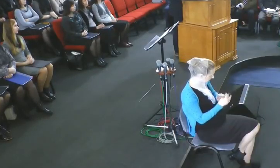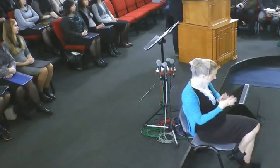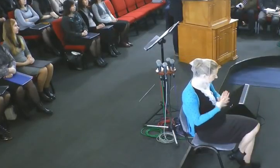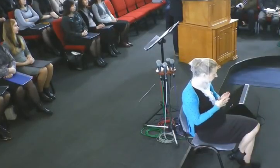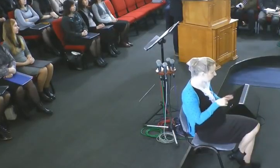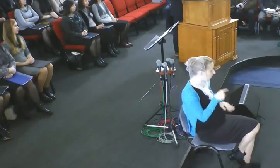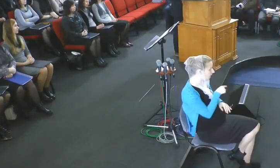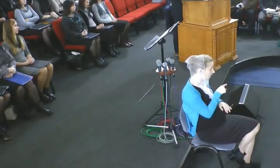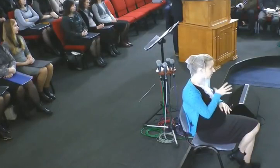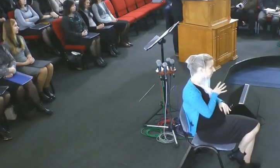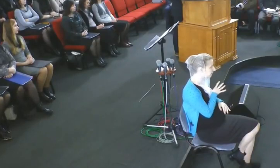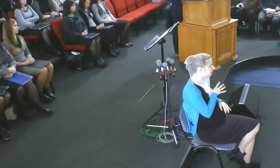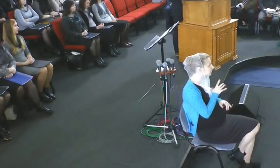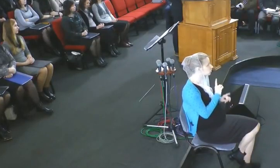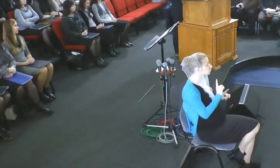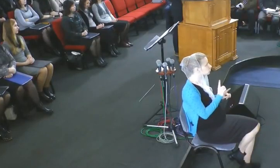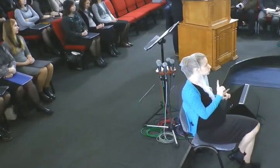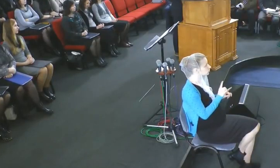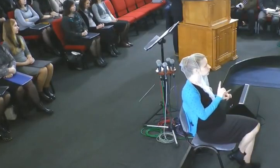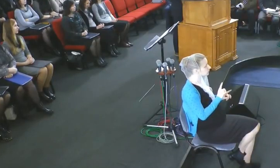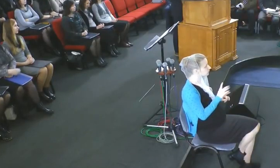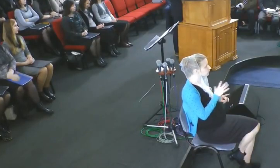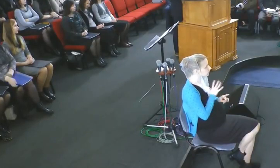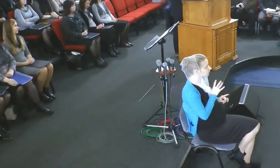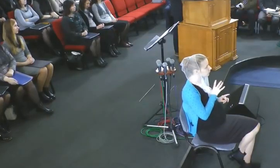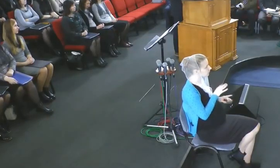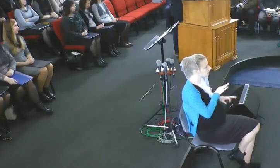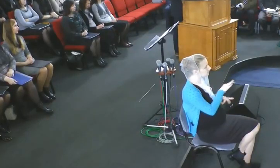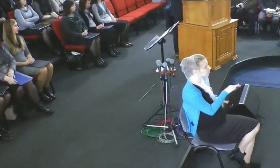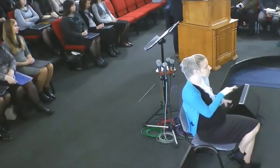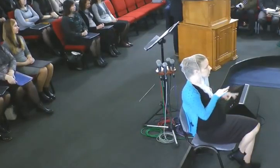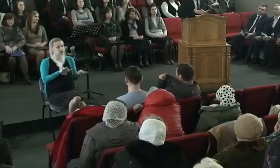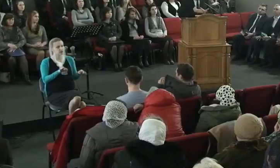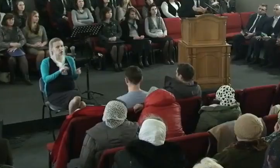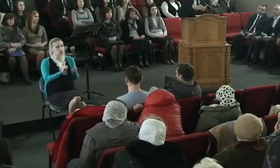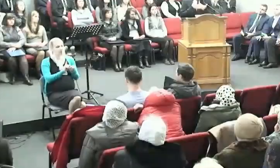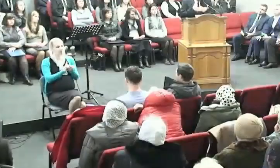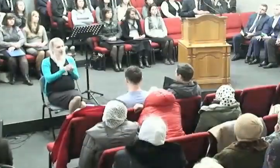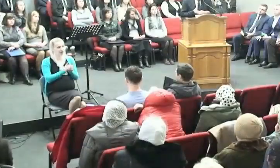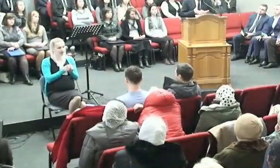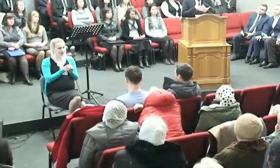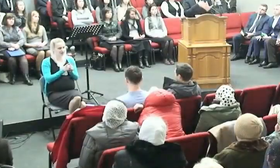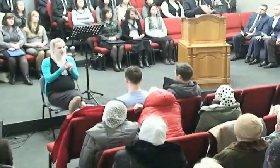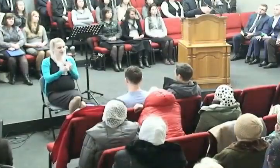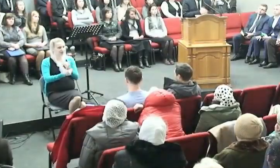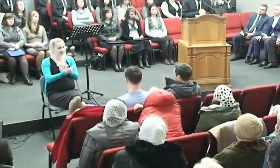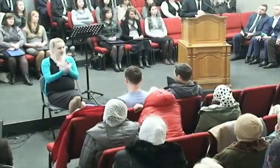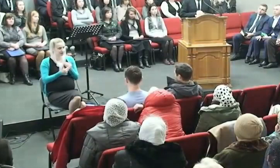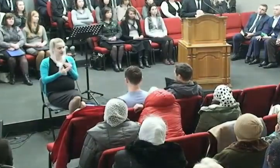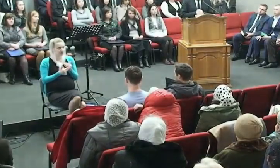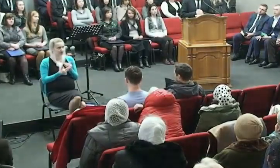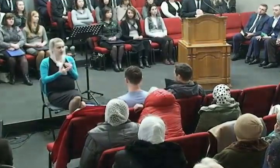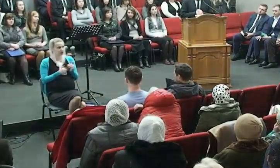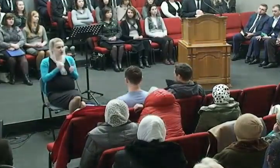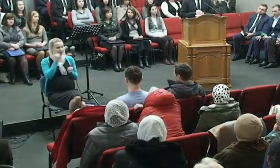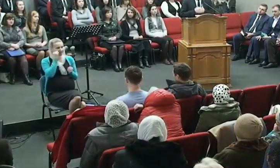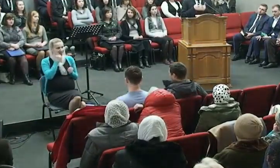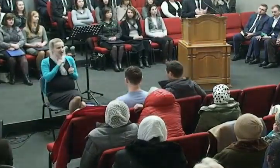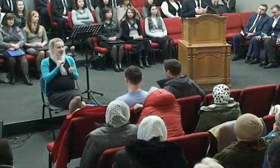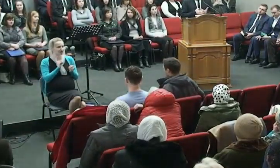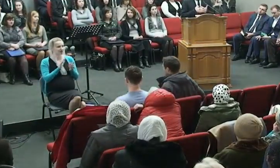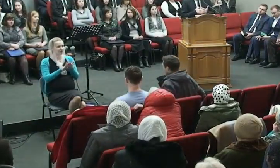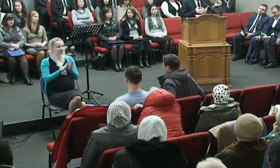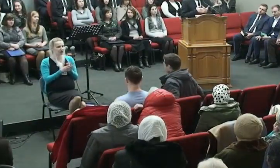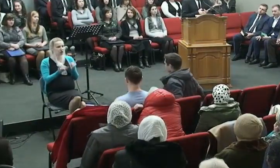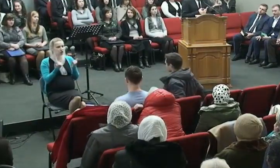те, що був завершений особливий проєкт по перекладу Біблії, особливо Старого Завіту, на